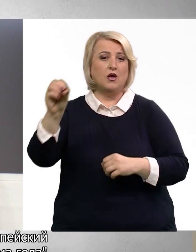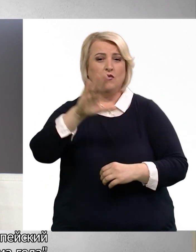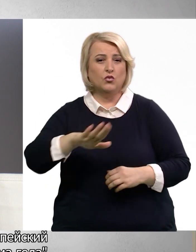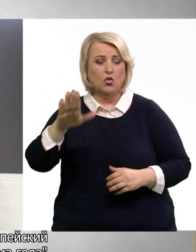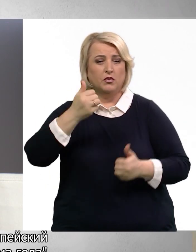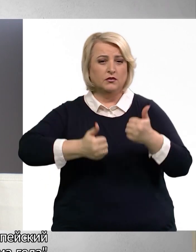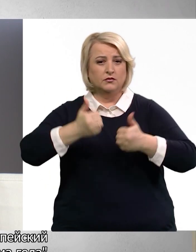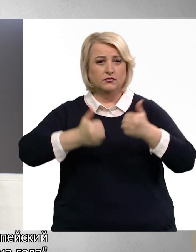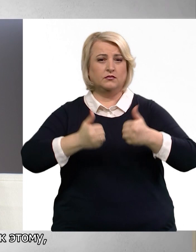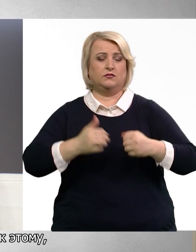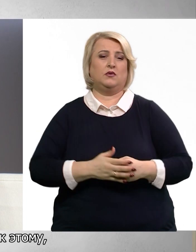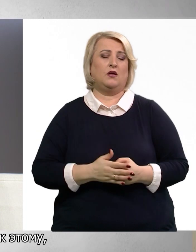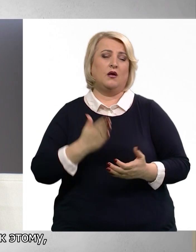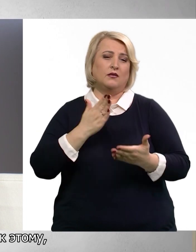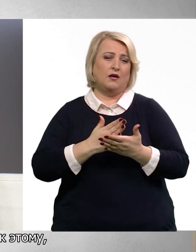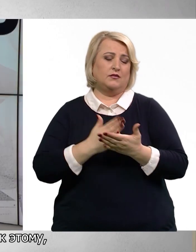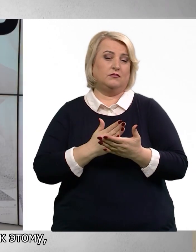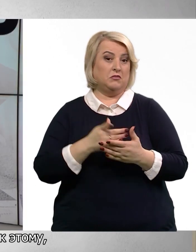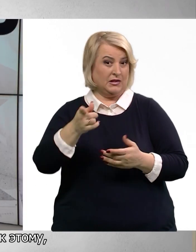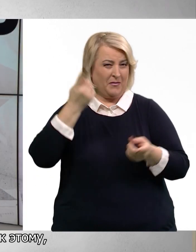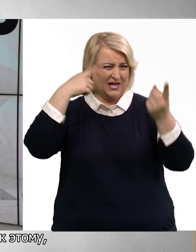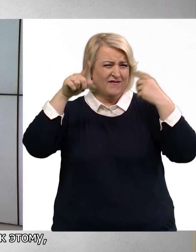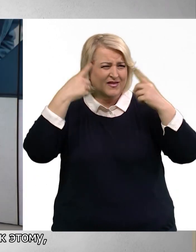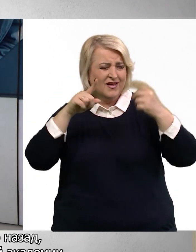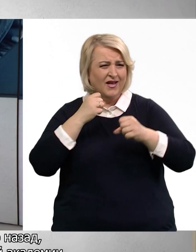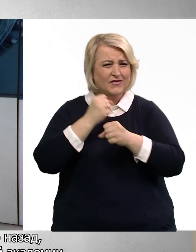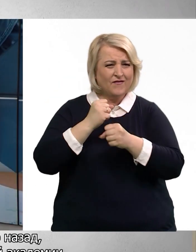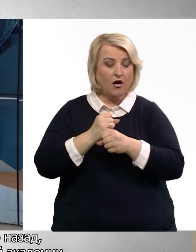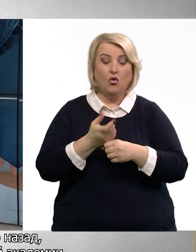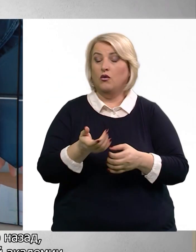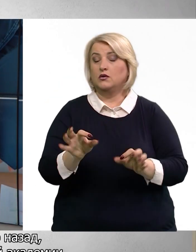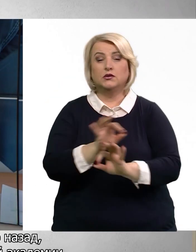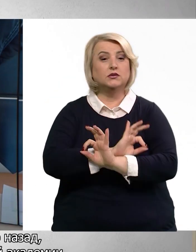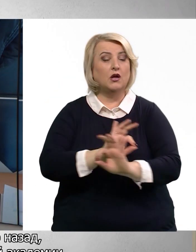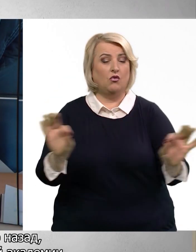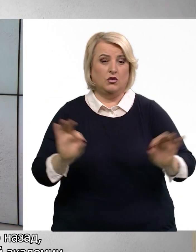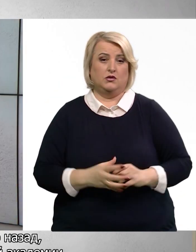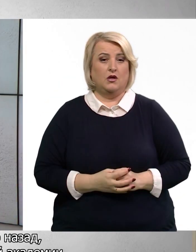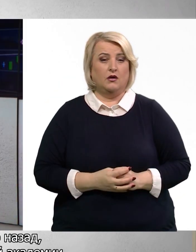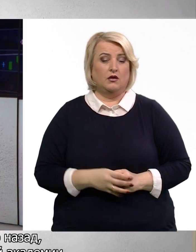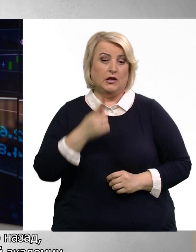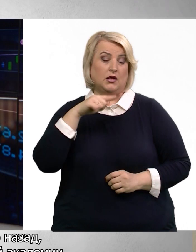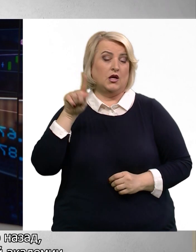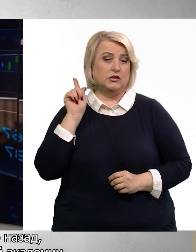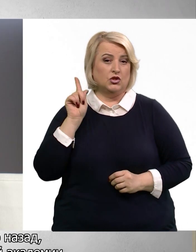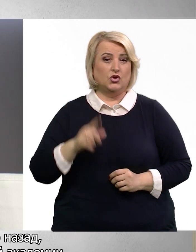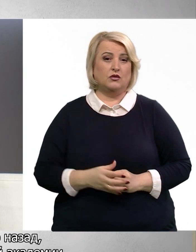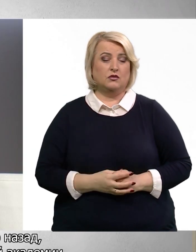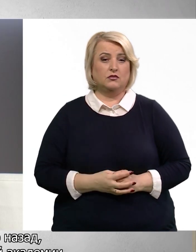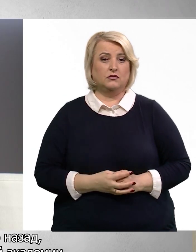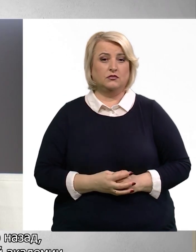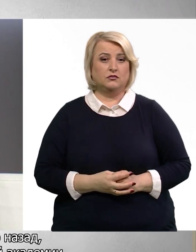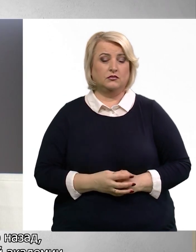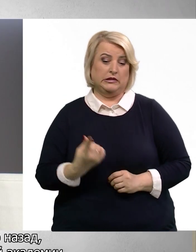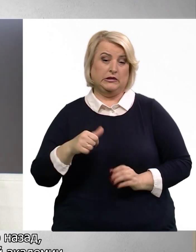comercială școlară a anului. Și ei sunt inventive acolo și creează. Extraordinar, și extraordinar. Chiar recent,